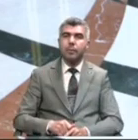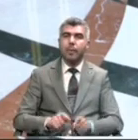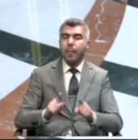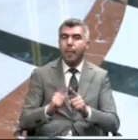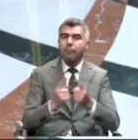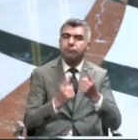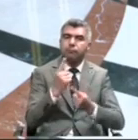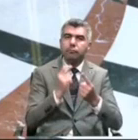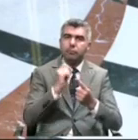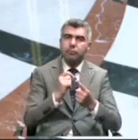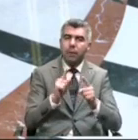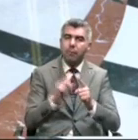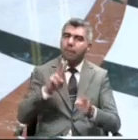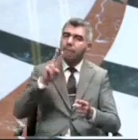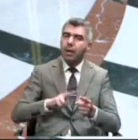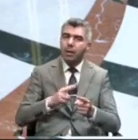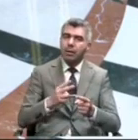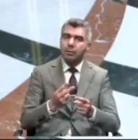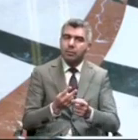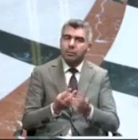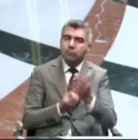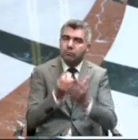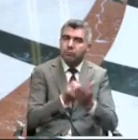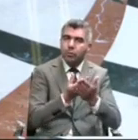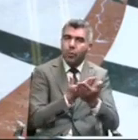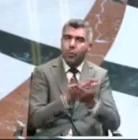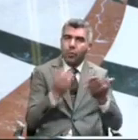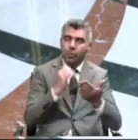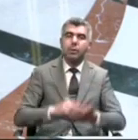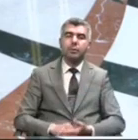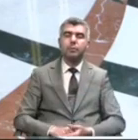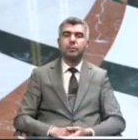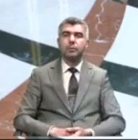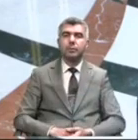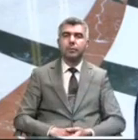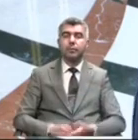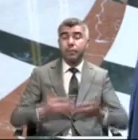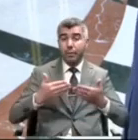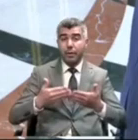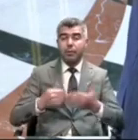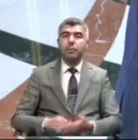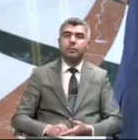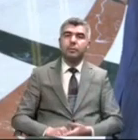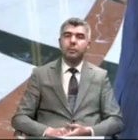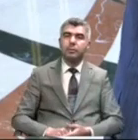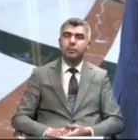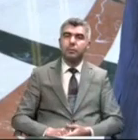تشاركيه صادقه للتقاسم فيها الامور كما هي وفي هذا الاطار